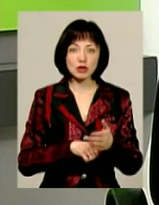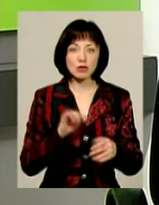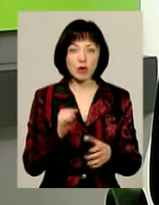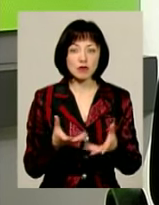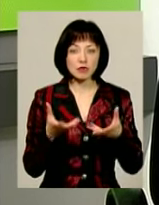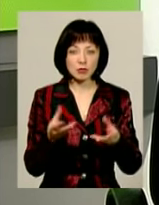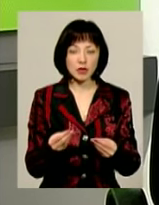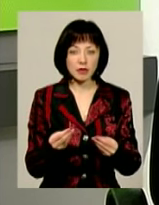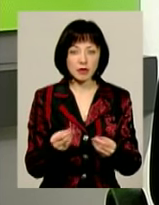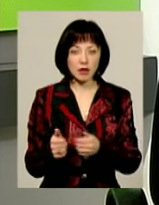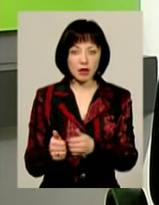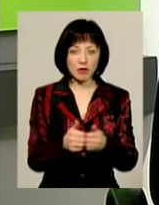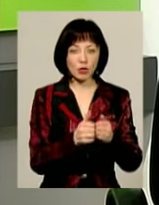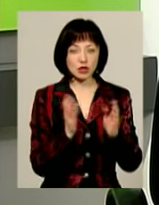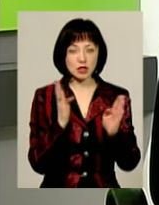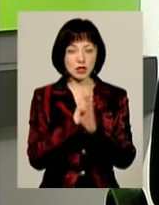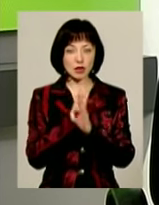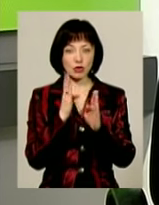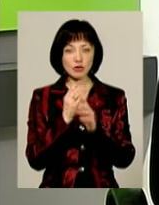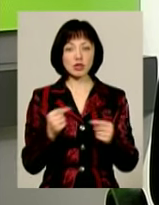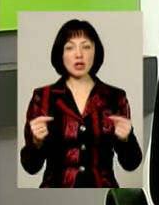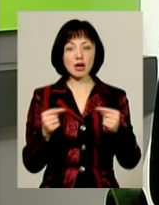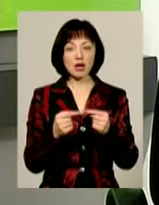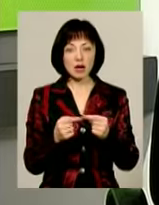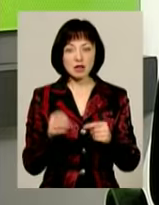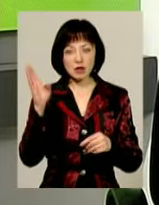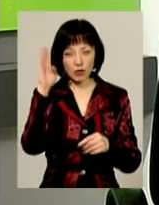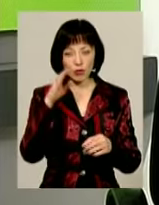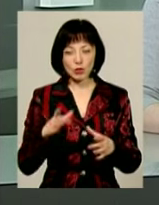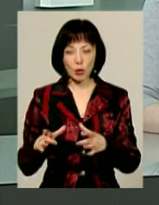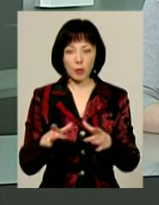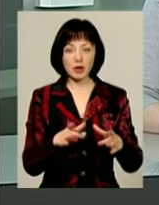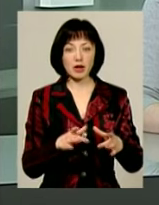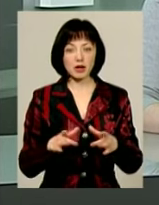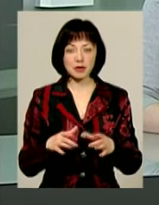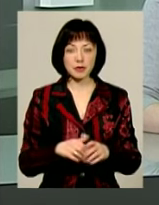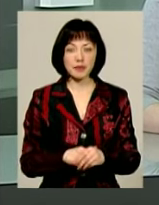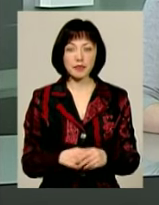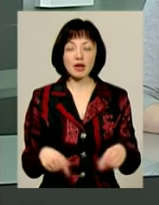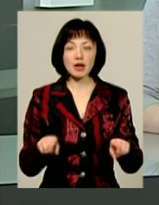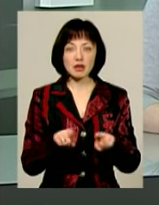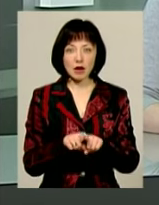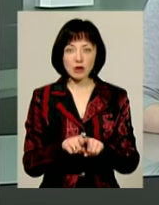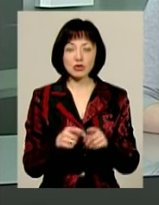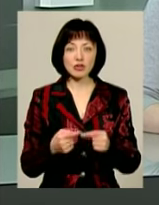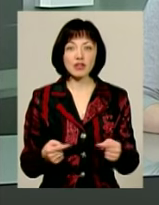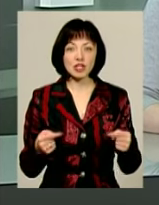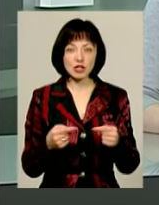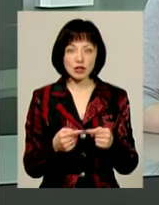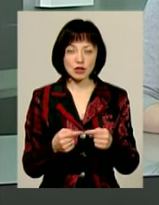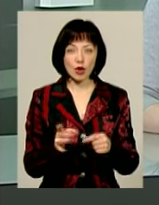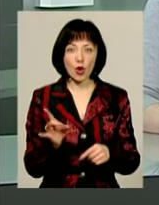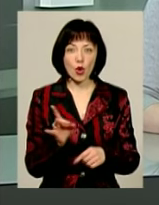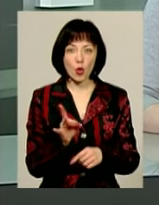вплив на навколишнє середовище та якраз на водний об'єкт. Також Водним кодексом визначено